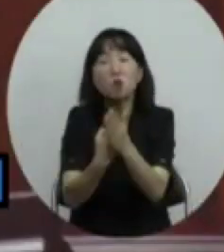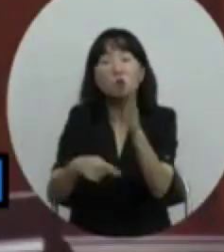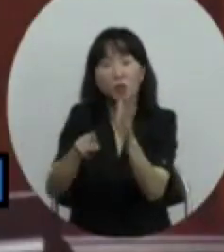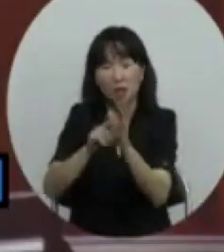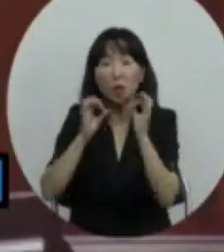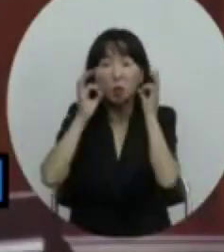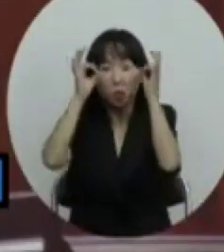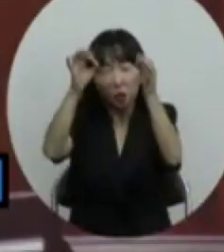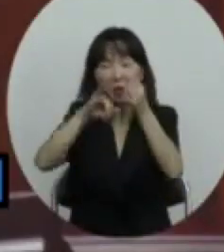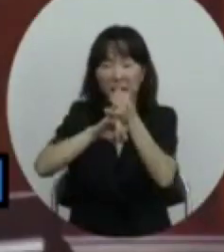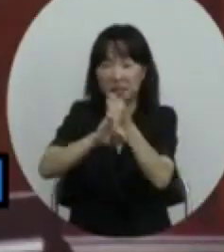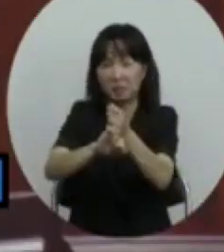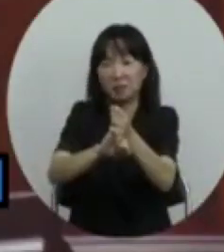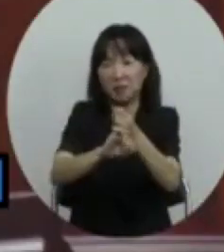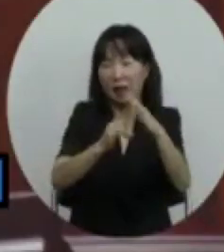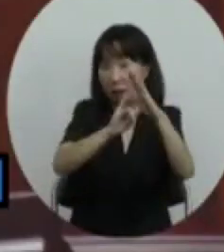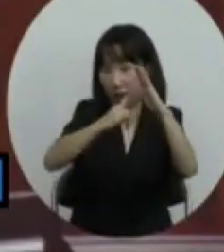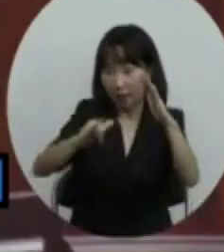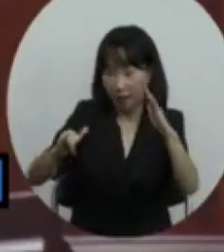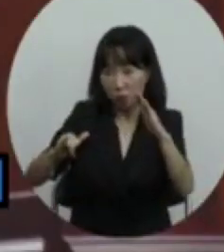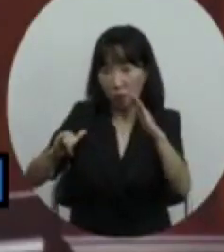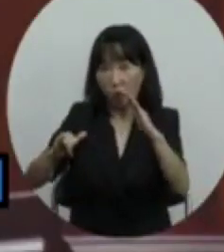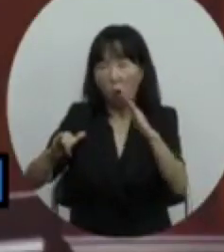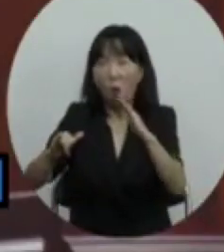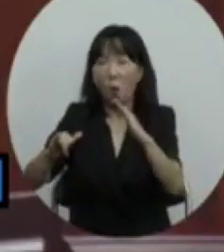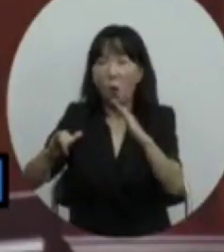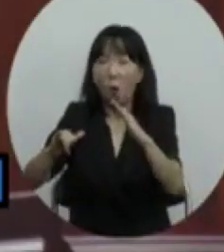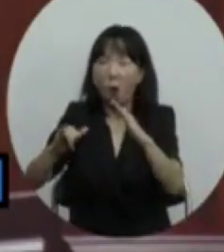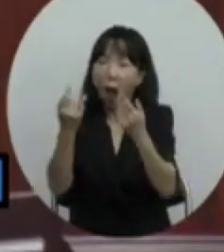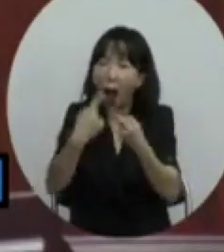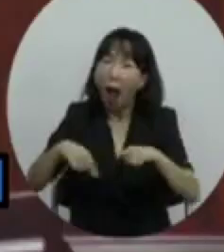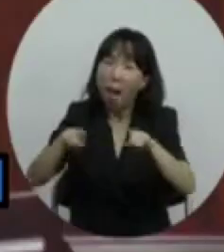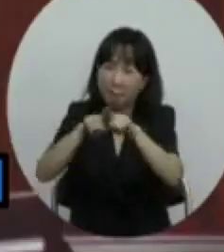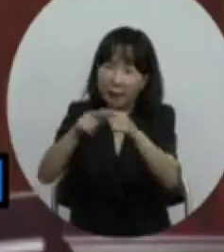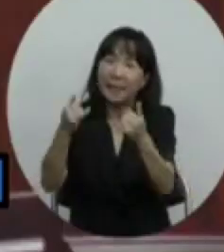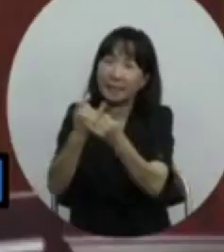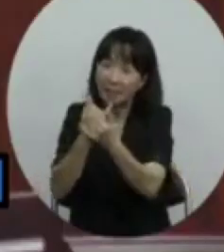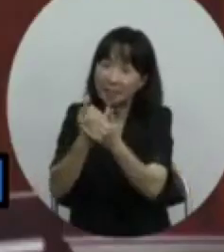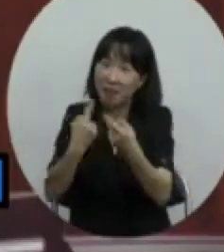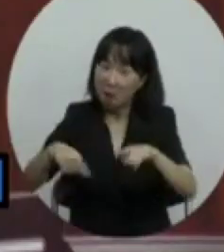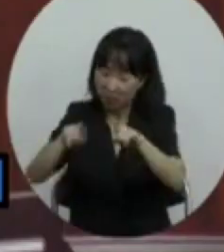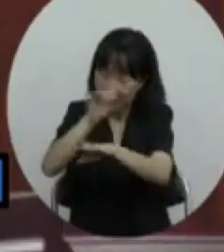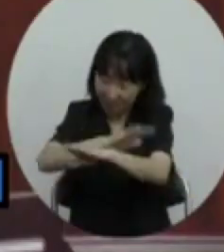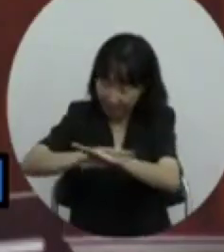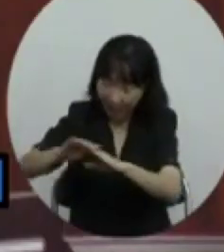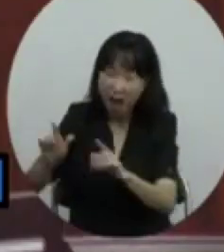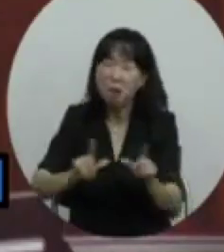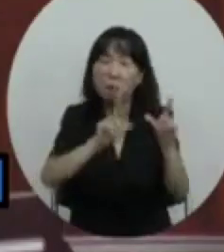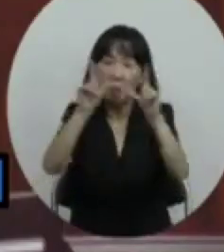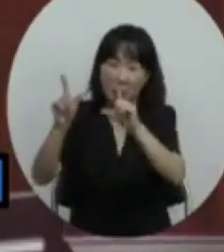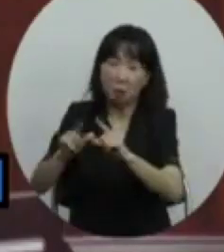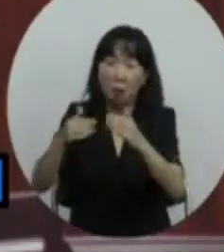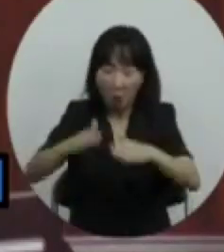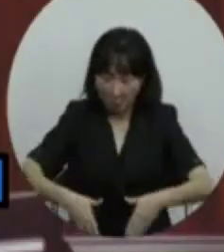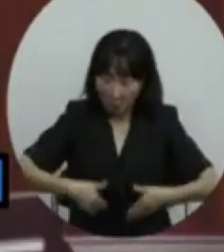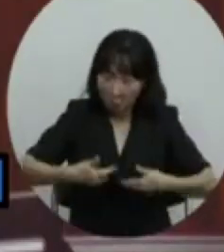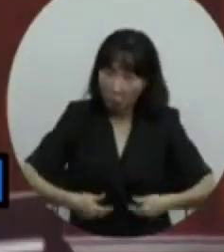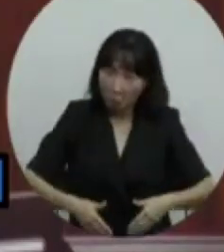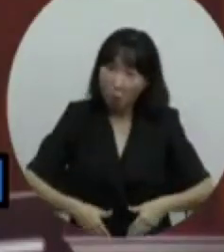가족 친지들과 풍성한 한가위 보내시길 바라며 귀성길 안전운전에